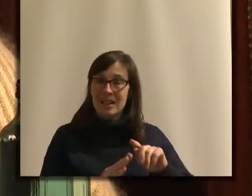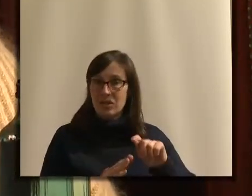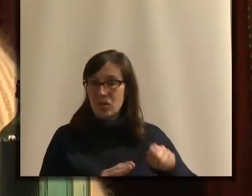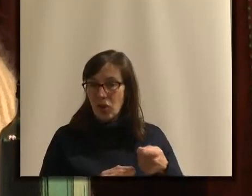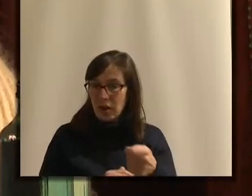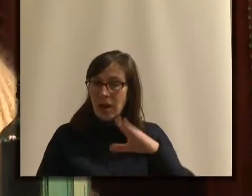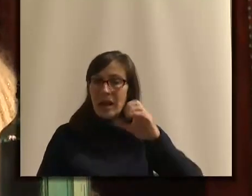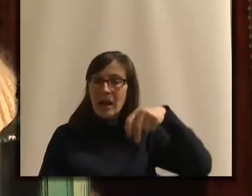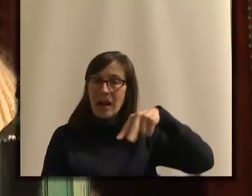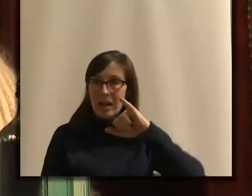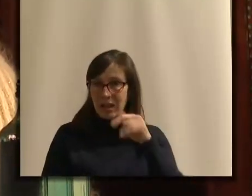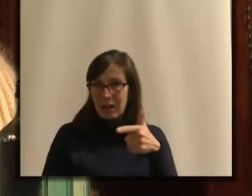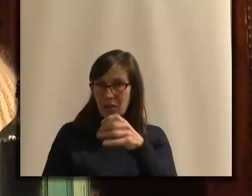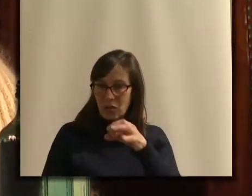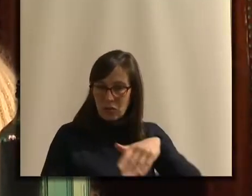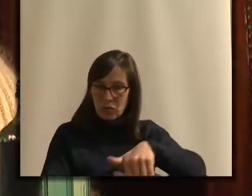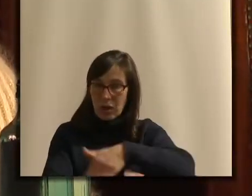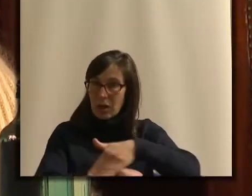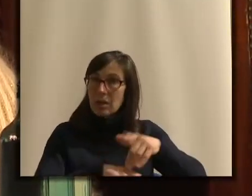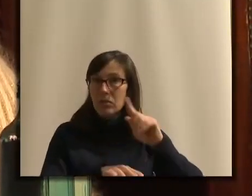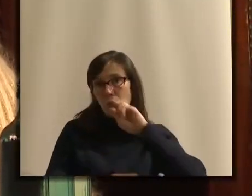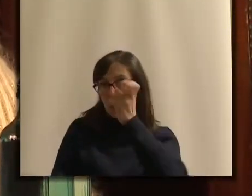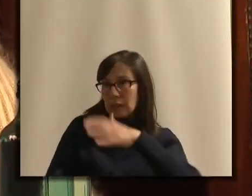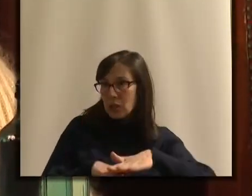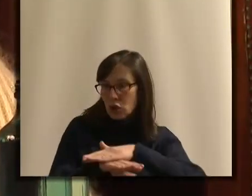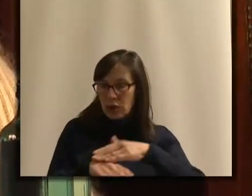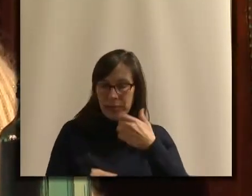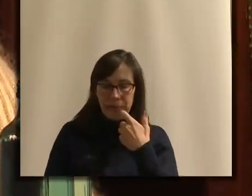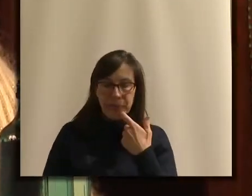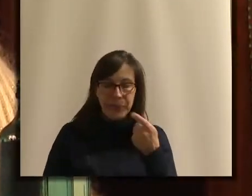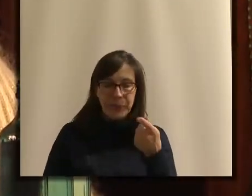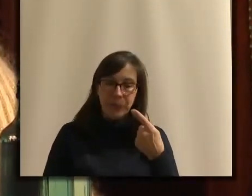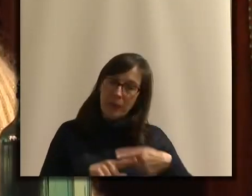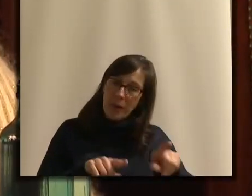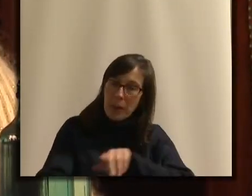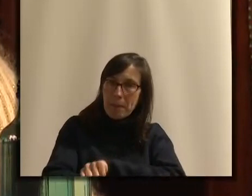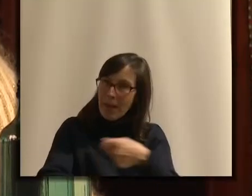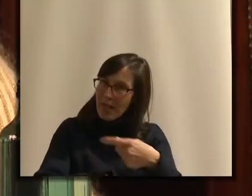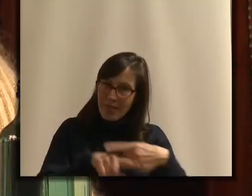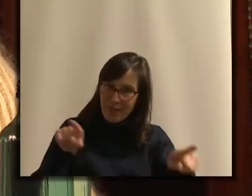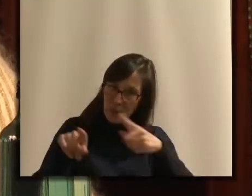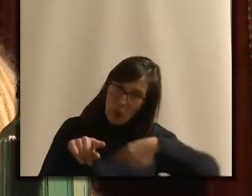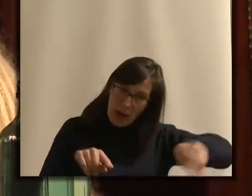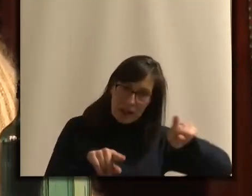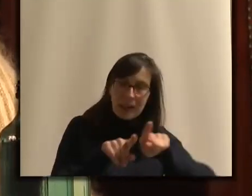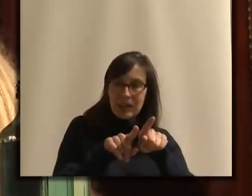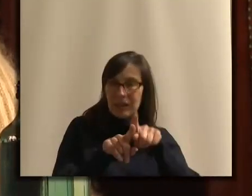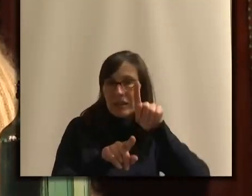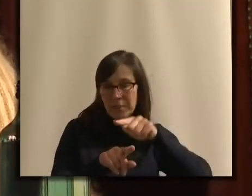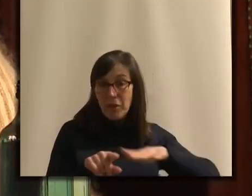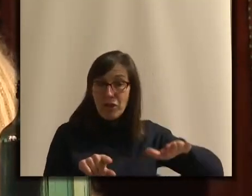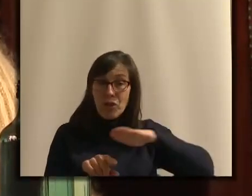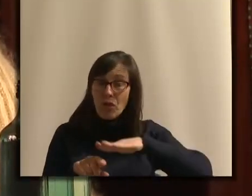Palmera. Això és una altra zona de la ciutat, no és pas la zona de les Adoberies, però és una zona que hem de regularitzar